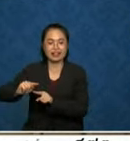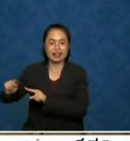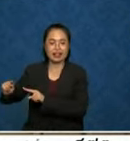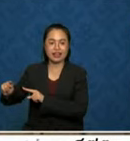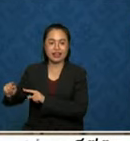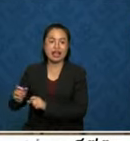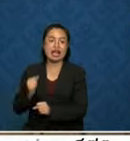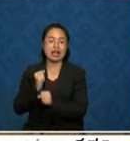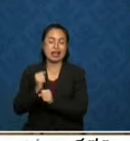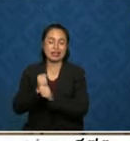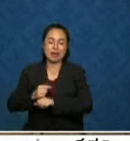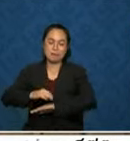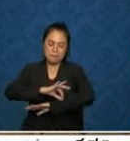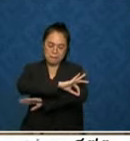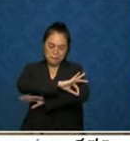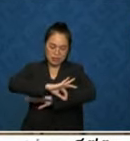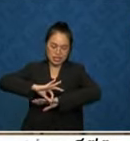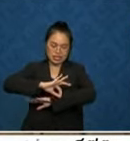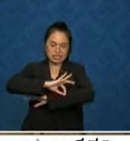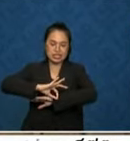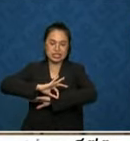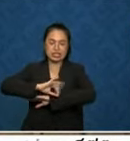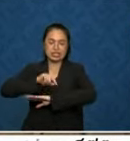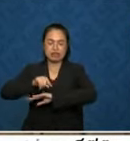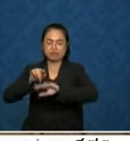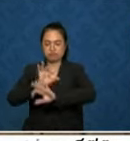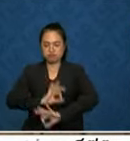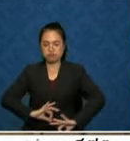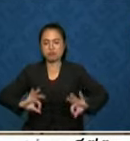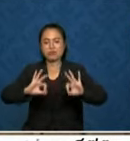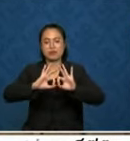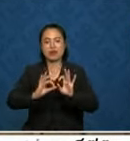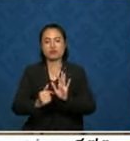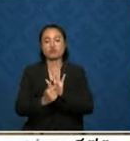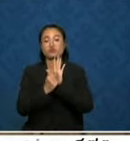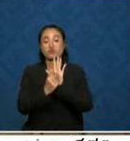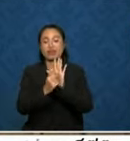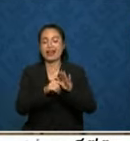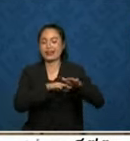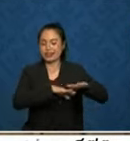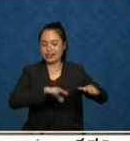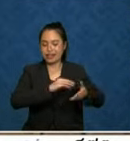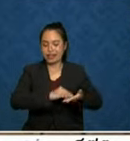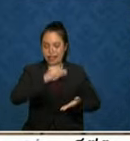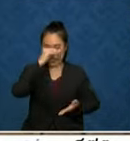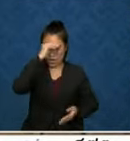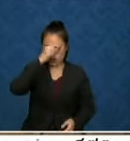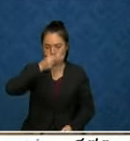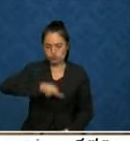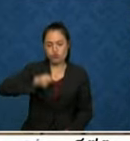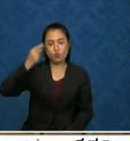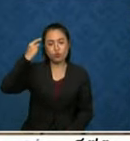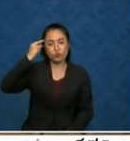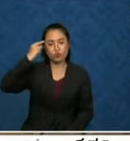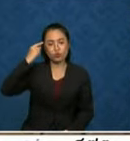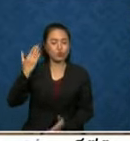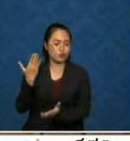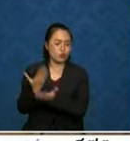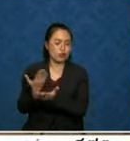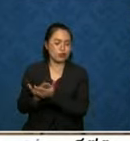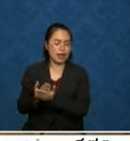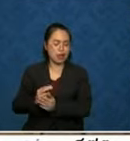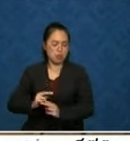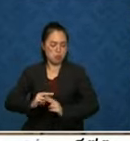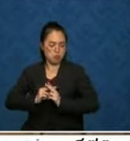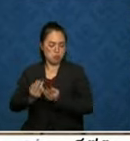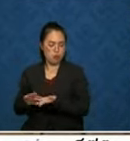จัดทำบัญชีครัวเรือนนี้ก็สำคัญมากตัวอย่างเช่นทั้งนักเรียนและประชาชนจะต้องรู้กระแสเงินสดของครัวเรือนค